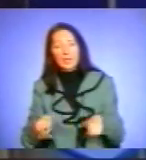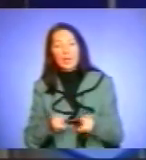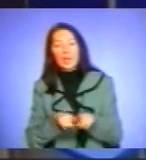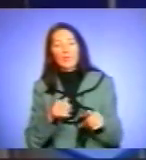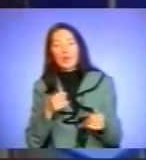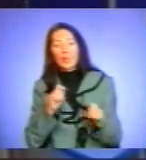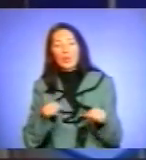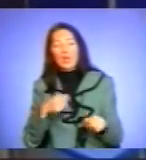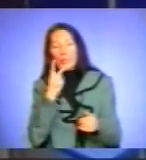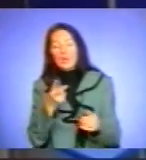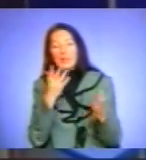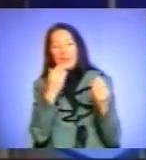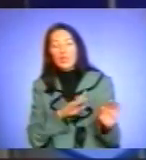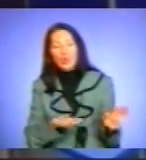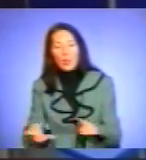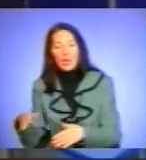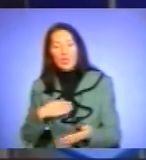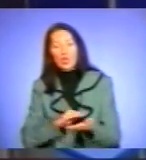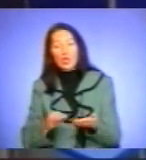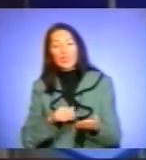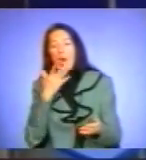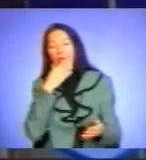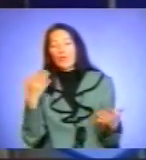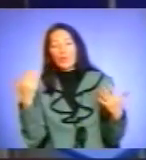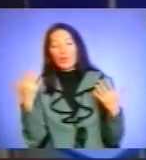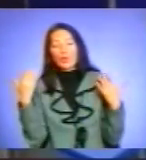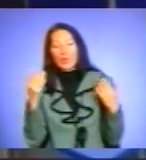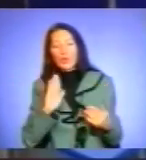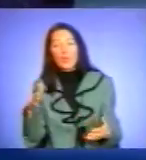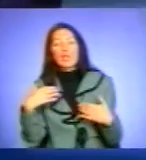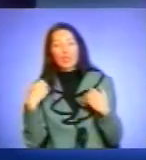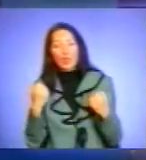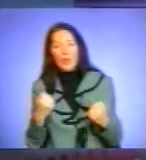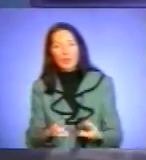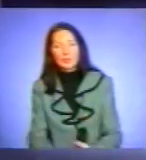зуміли побачити день, що минає, наші журналісти. Гарного вам відпочинку у вихідні, бувайте здорові!